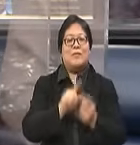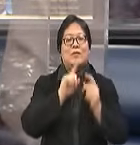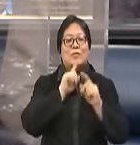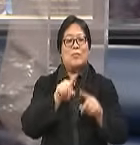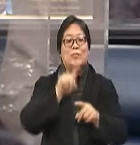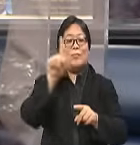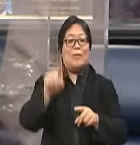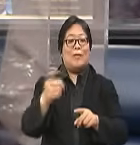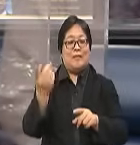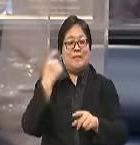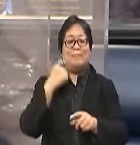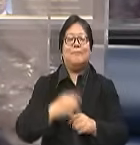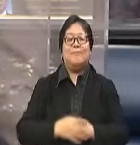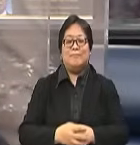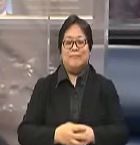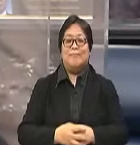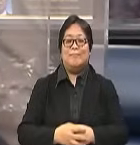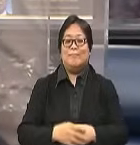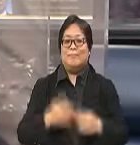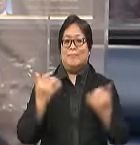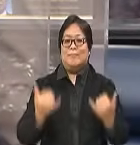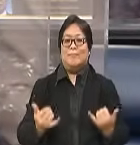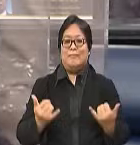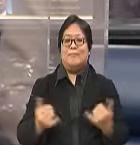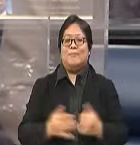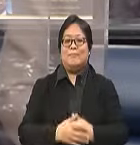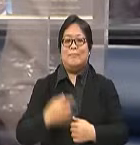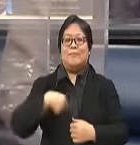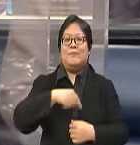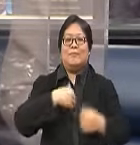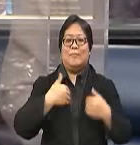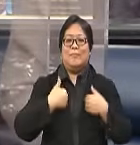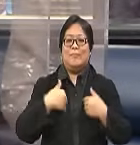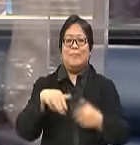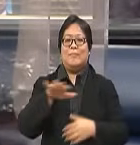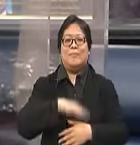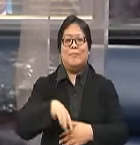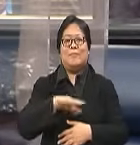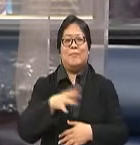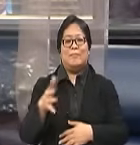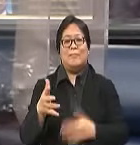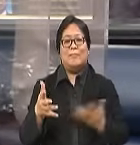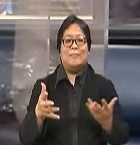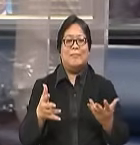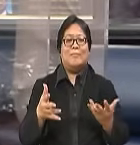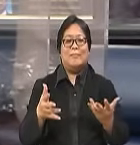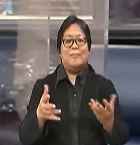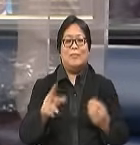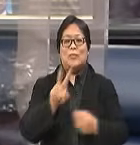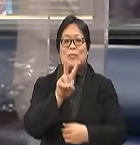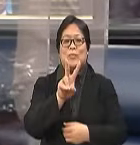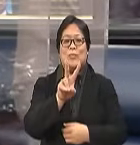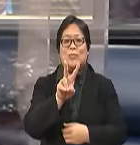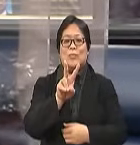soalnya diberikan wejangan ketika ini kita adem punyai seramai sebanyak